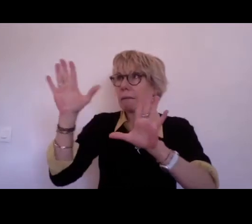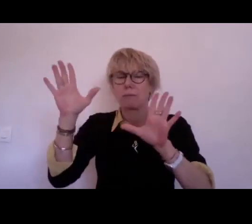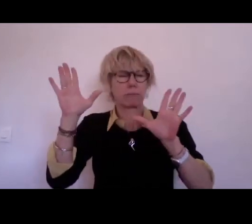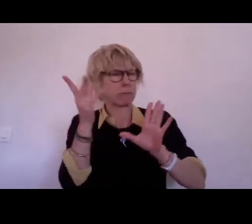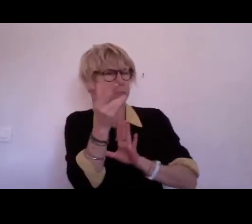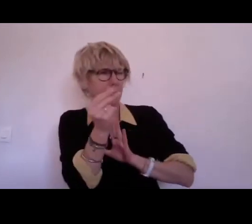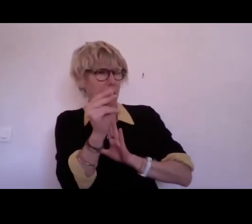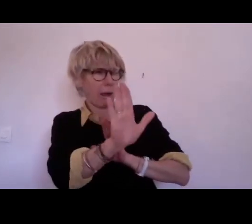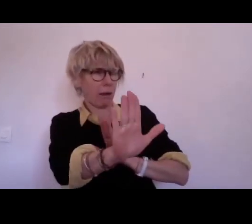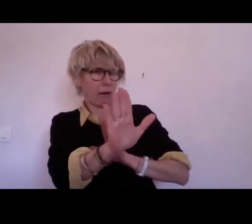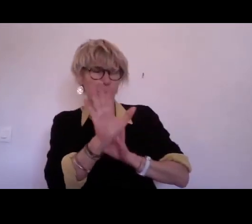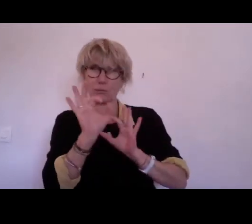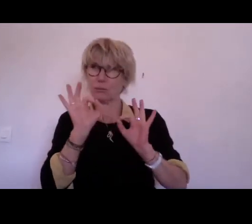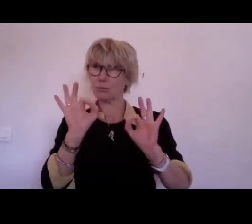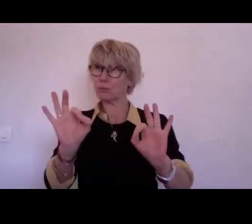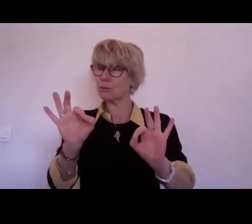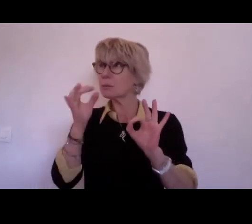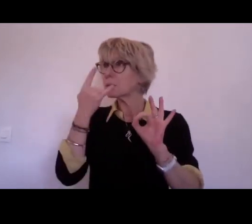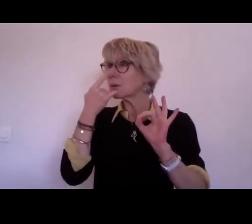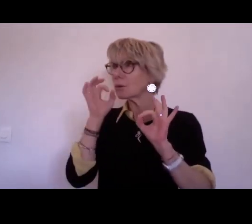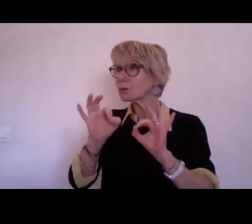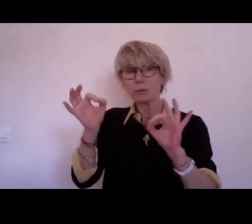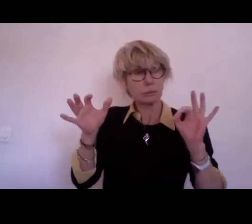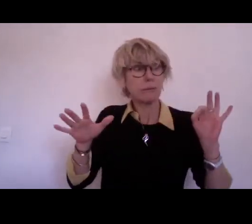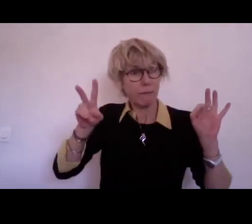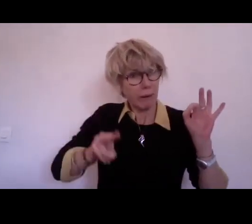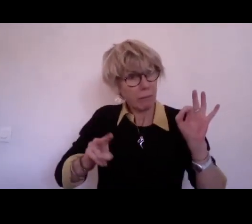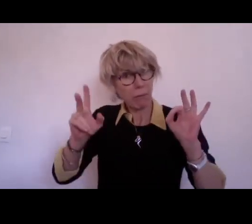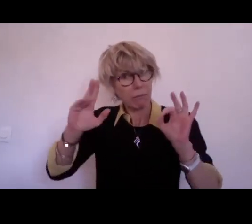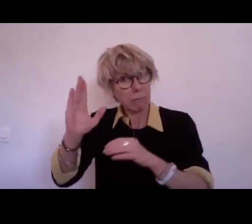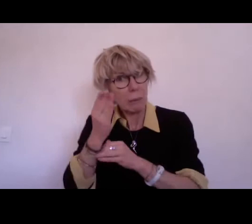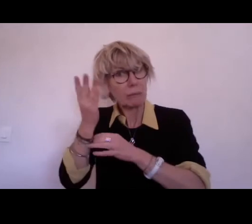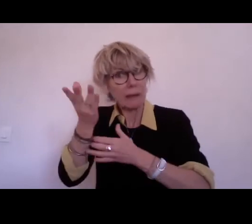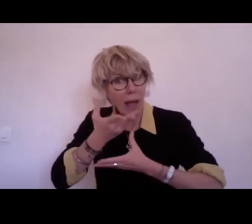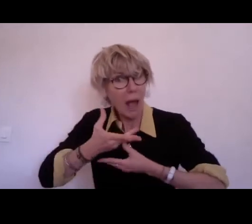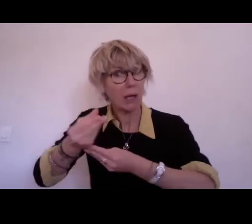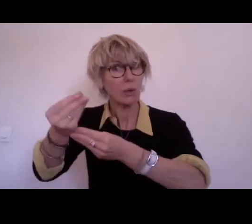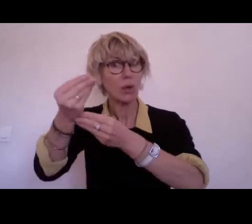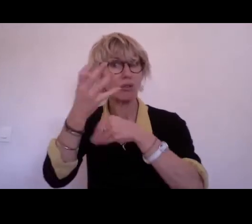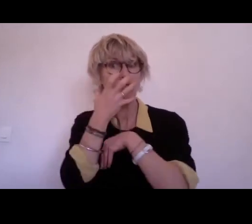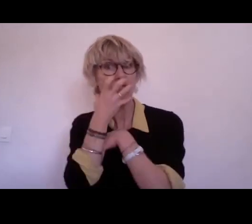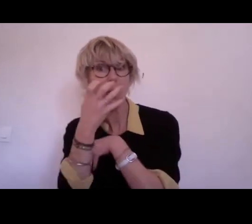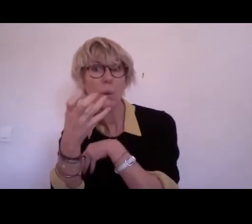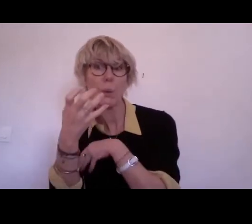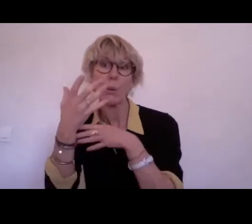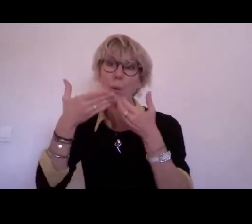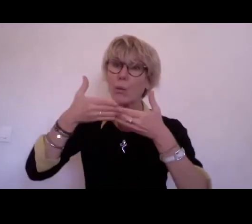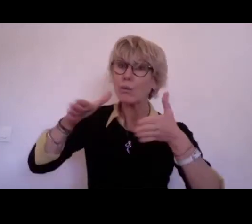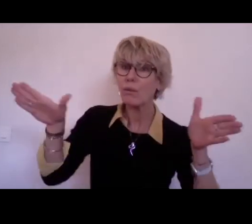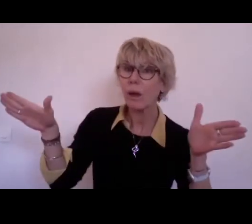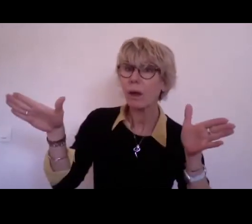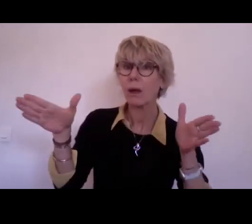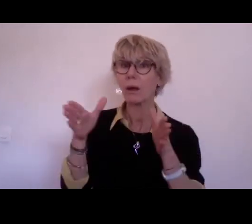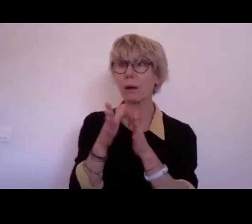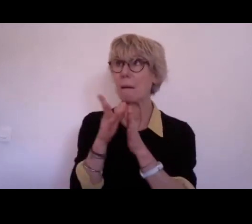quoi. Donc on a toujours un accueil très chaleureux et très ouvert. C'est